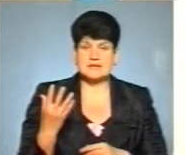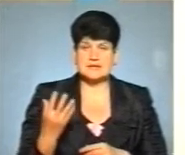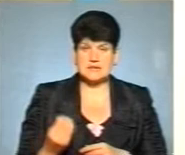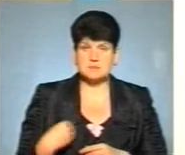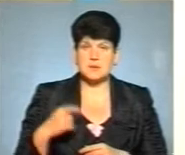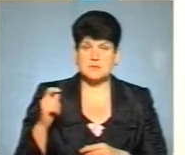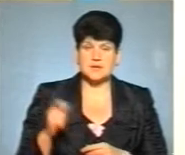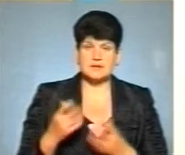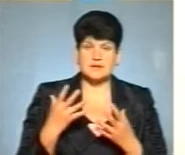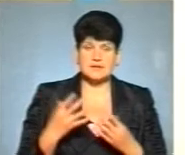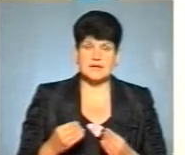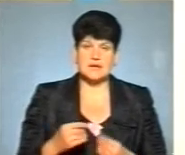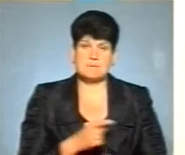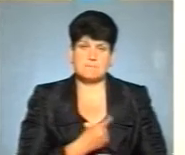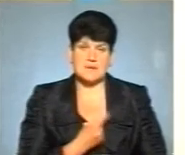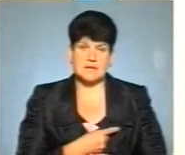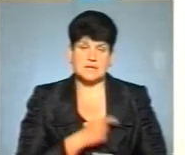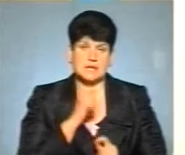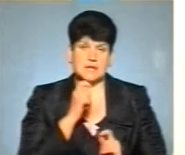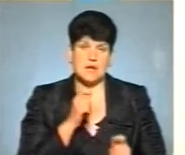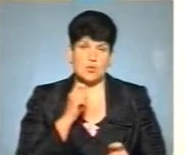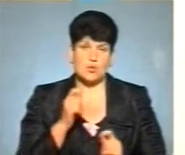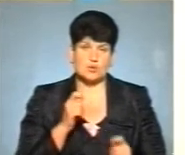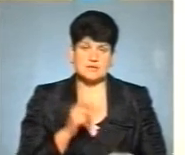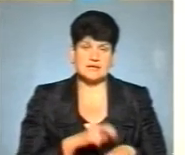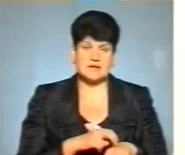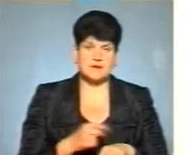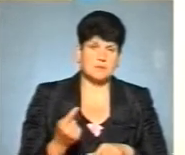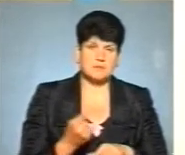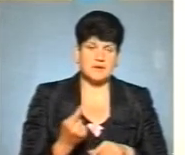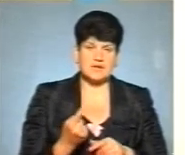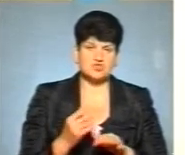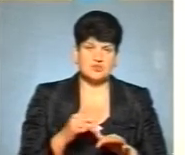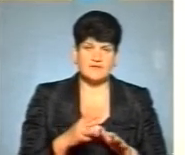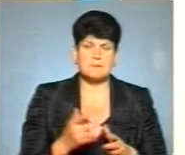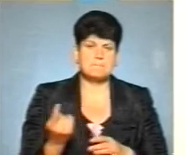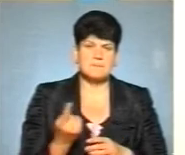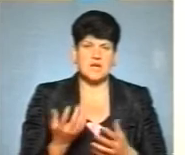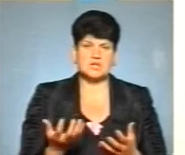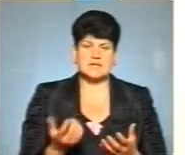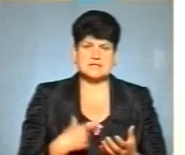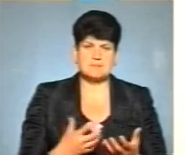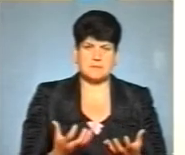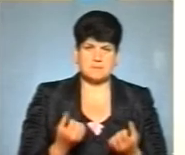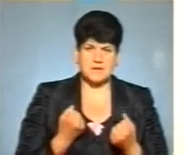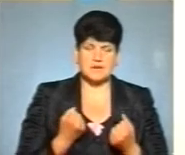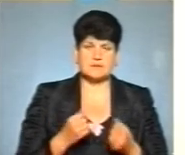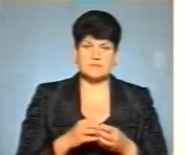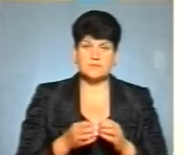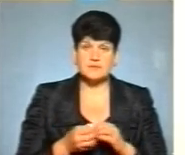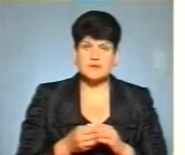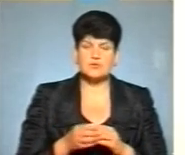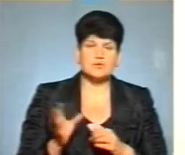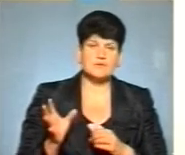медика нагороджувати лікарів, які дійсно в першій хвилі і вперше на себе прийняли весь удар. Про Монастирщину говорили тоді